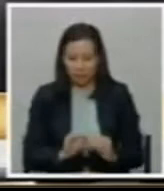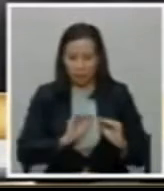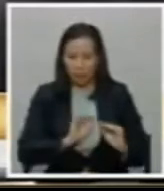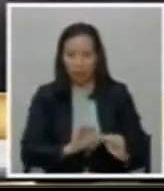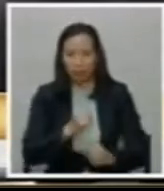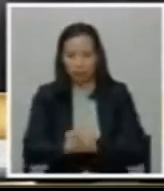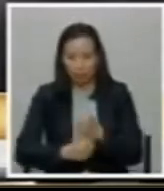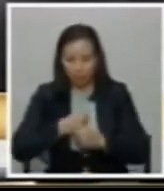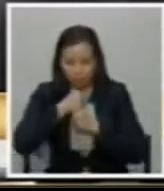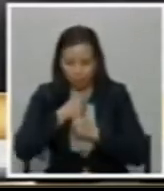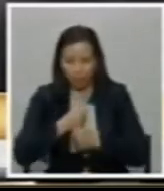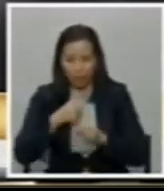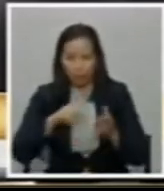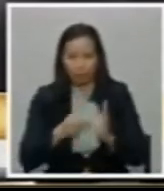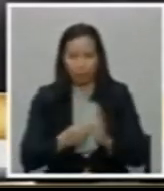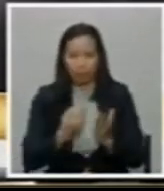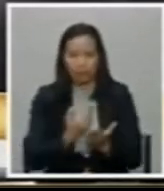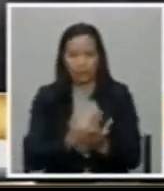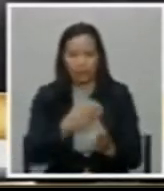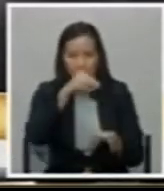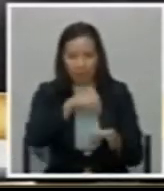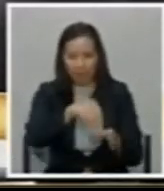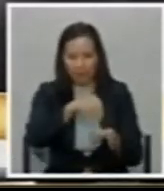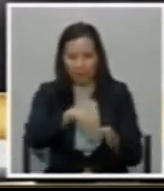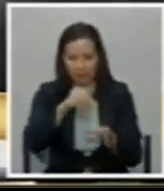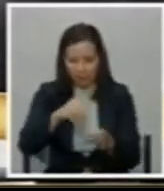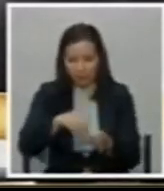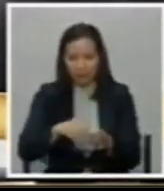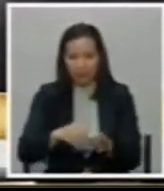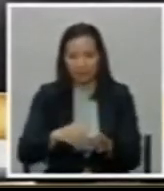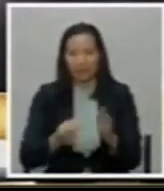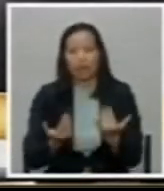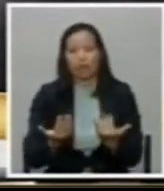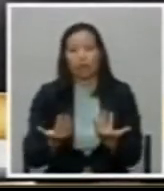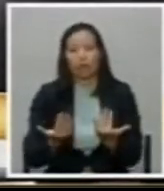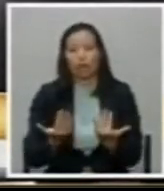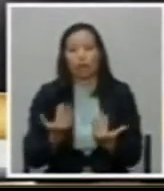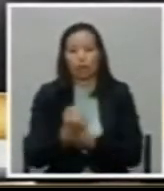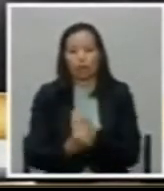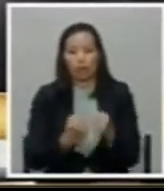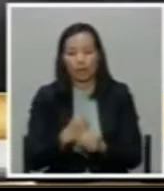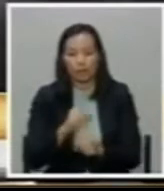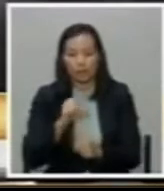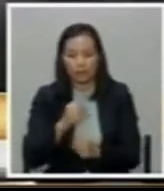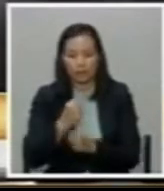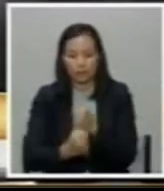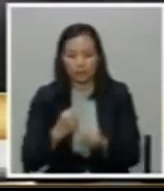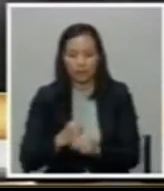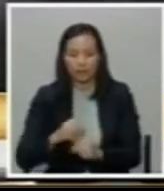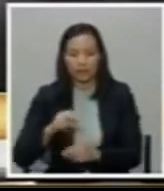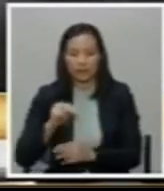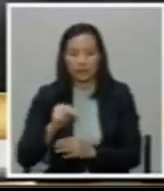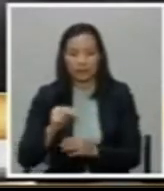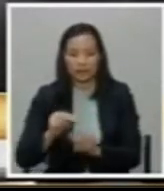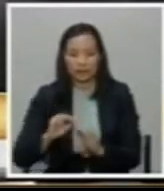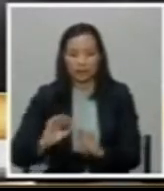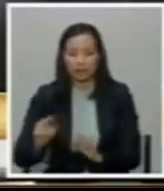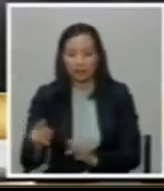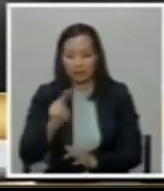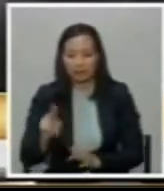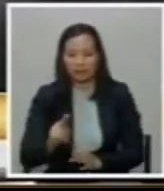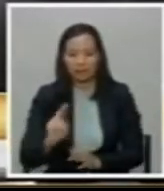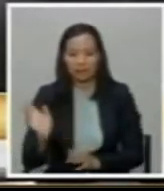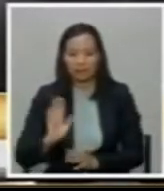ามชราไม่ได้หมายถึงว่าเอาเงินใส่กระปุกออมสินแล้วก็รอไปอีก10 20 30ปีแล้วก็เอากระปุกนั้นมาใช้ไม่ใช่